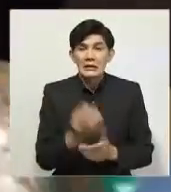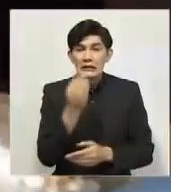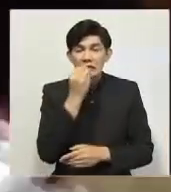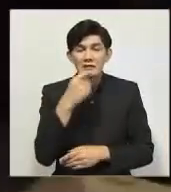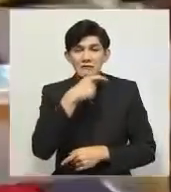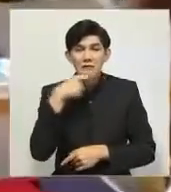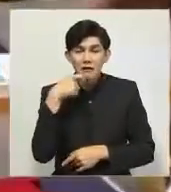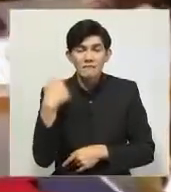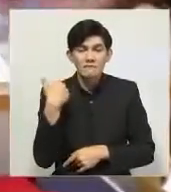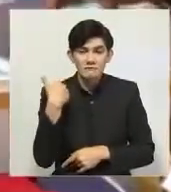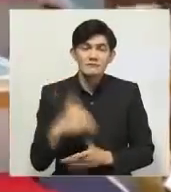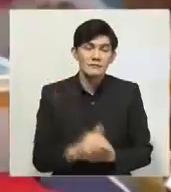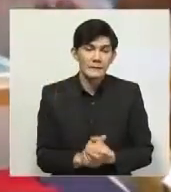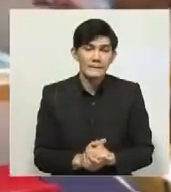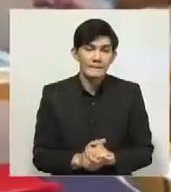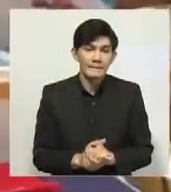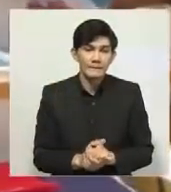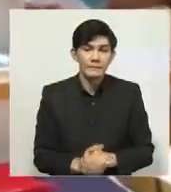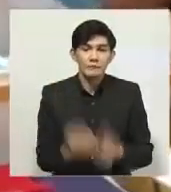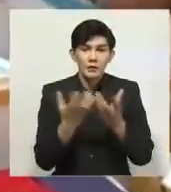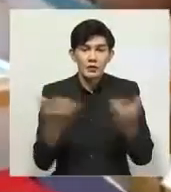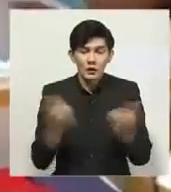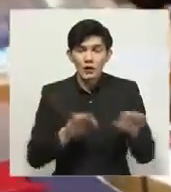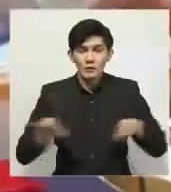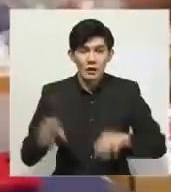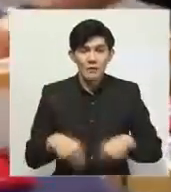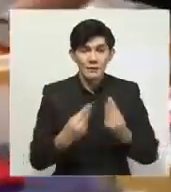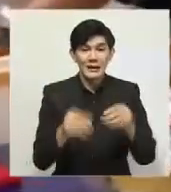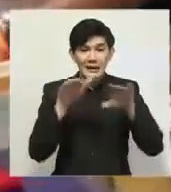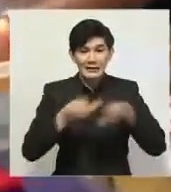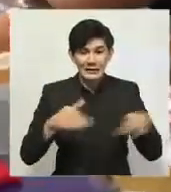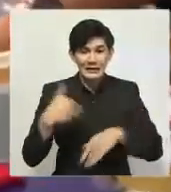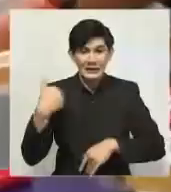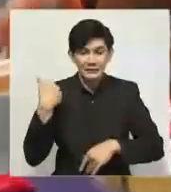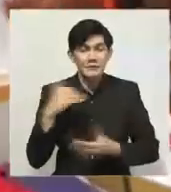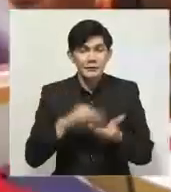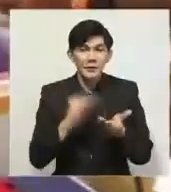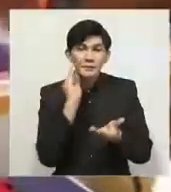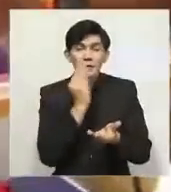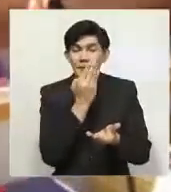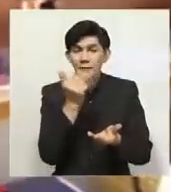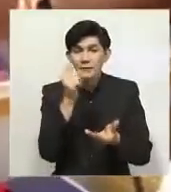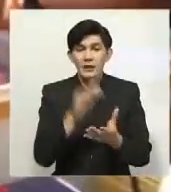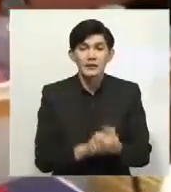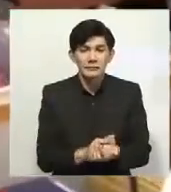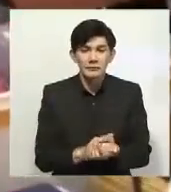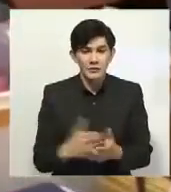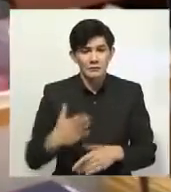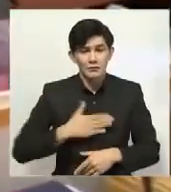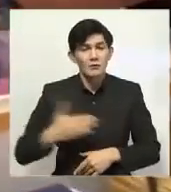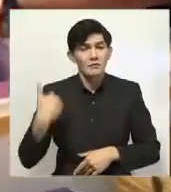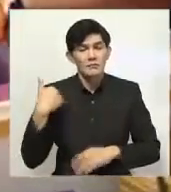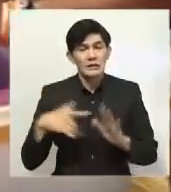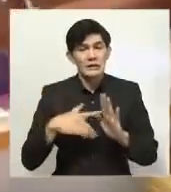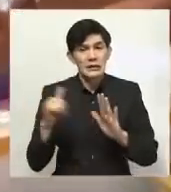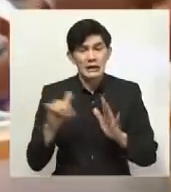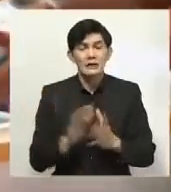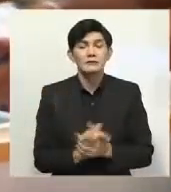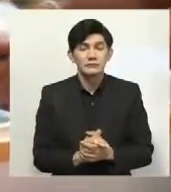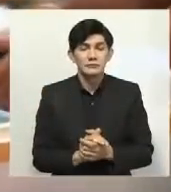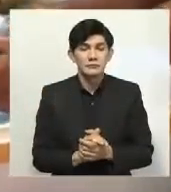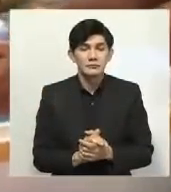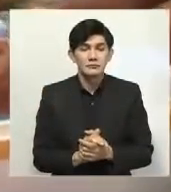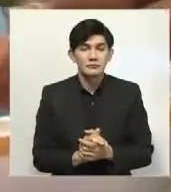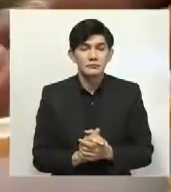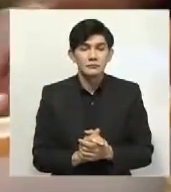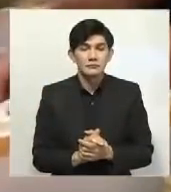ารแห้งนะครับ ผมสแตนบายไว้ให้น้องๆเผื่อเขาจะได้เหนื่อยว่าจะได้เช็ดหน้าอะไรทุกคนแต่ของผมก็มีพวกยาอะไรก็มีอยู่นะครับผ